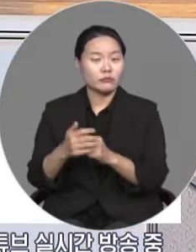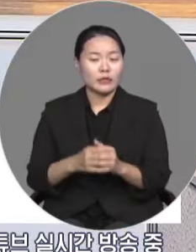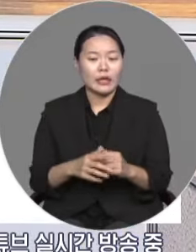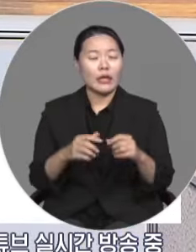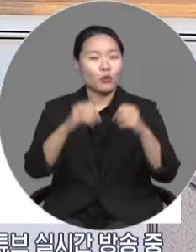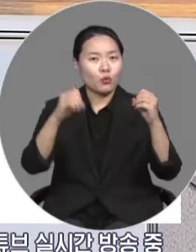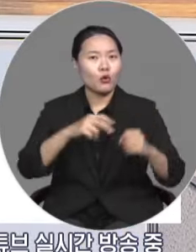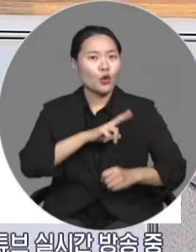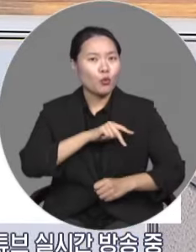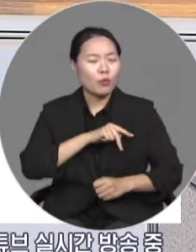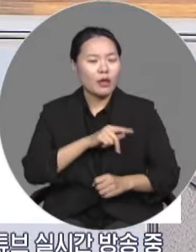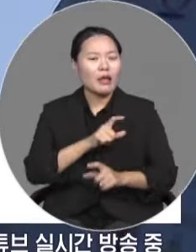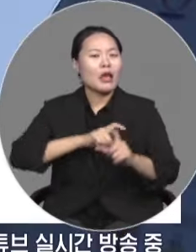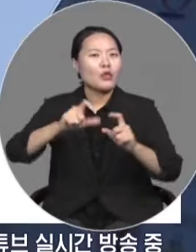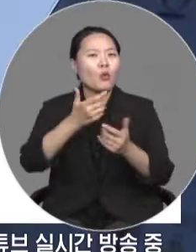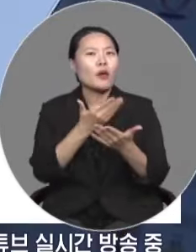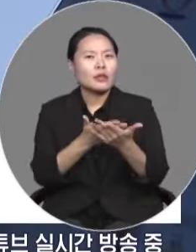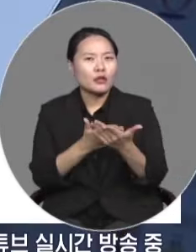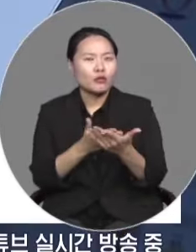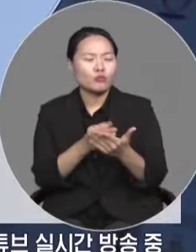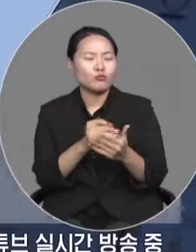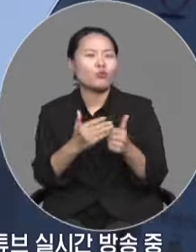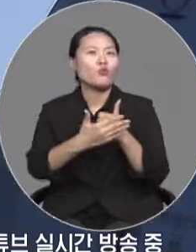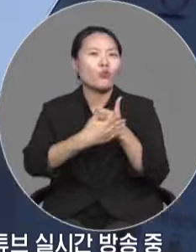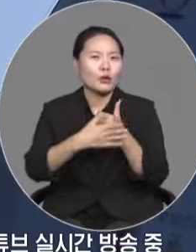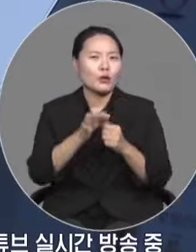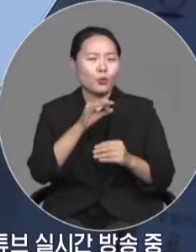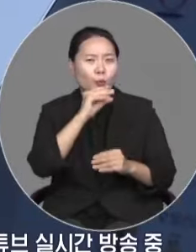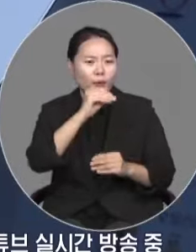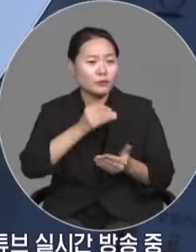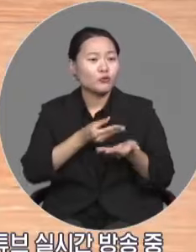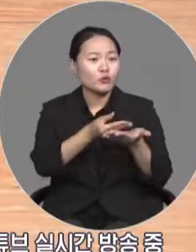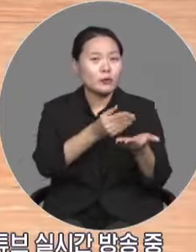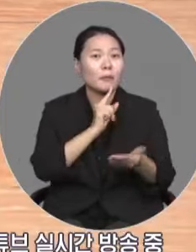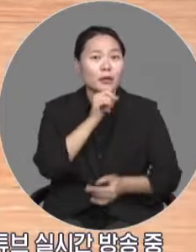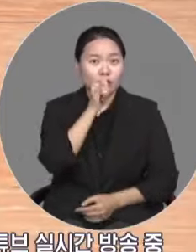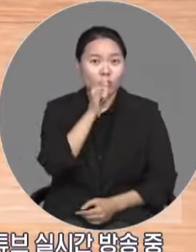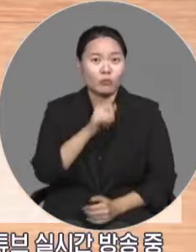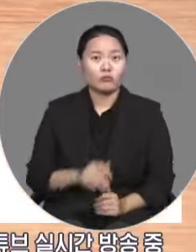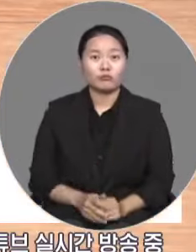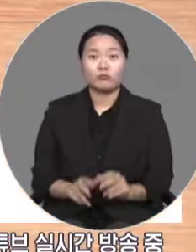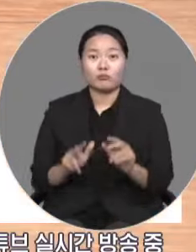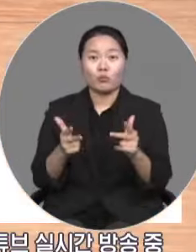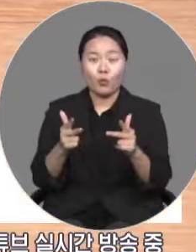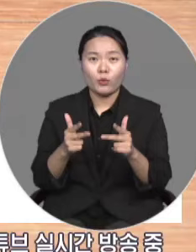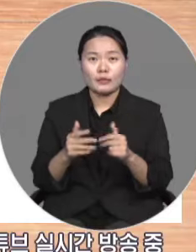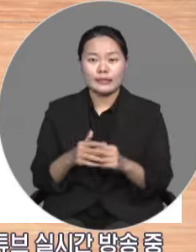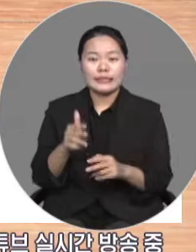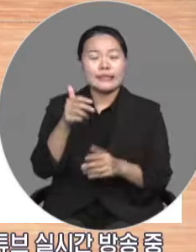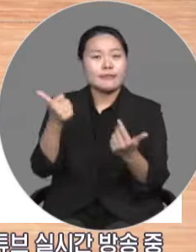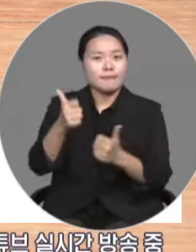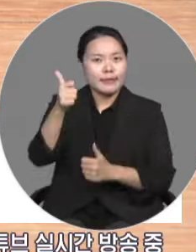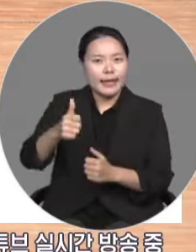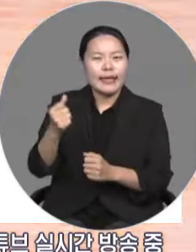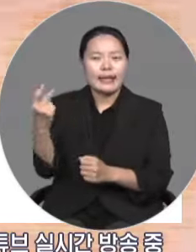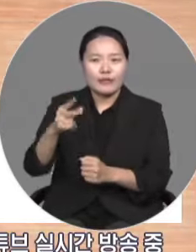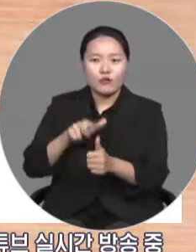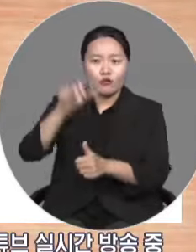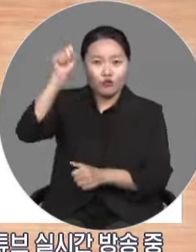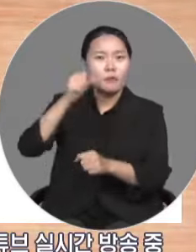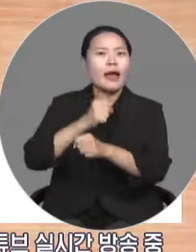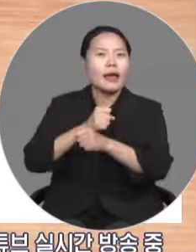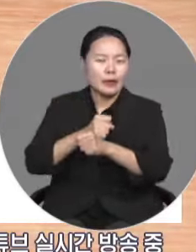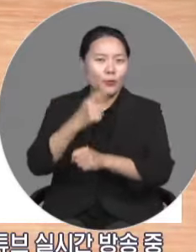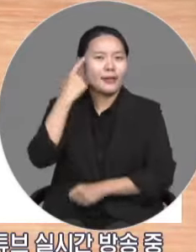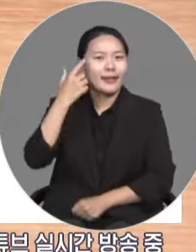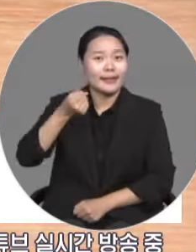연임을 도와달라며 돈봉투를 건넸다는 의혹도 제기됐습니다. 본인이 후반기 의장으로 다시 출마를 하려고